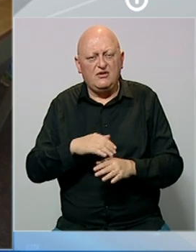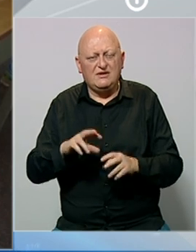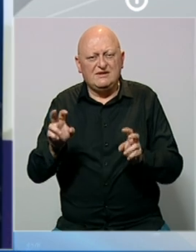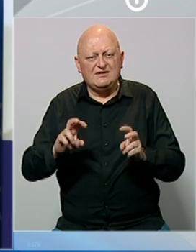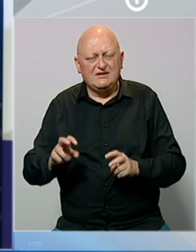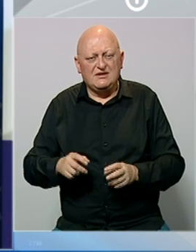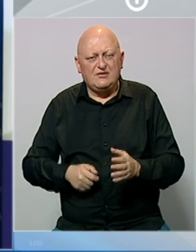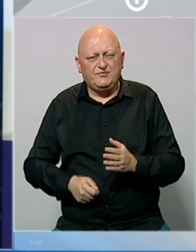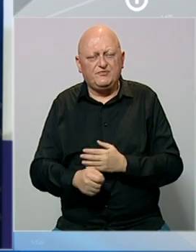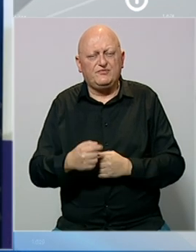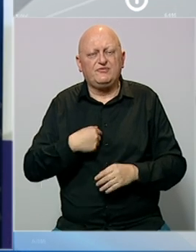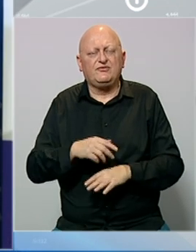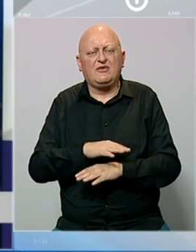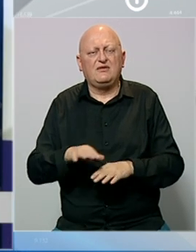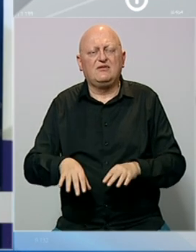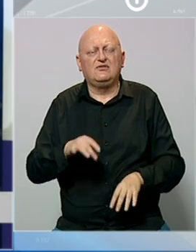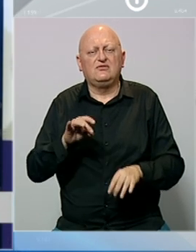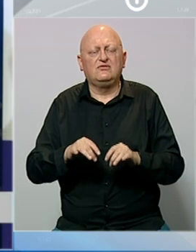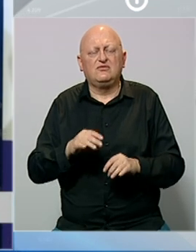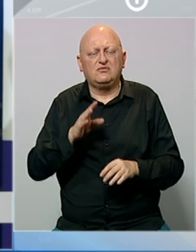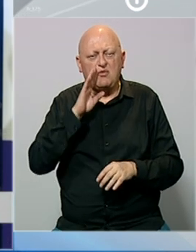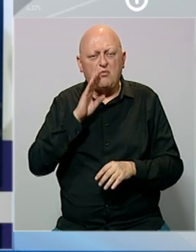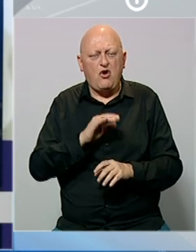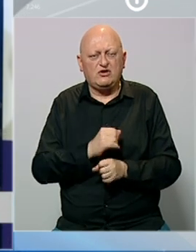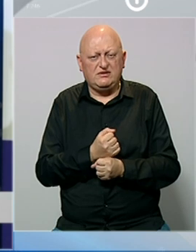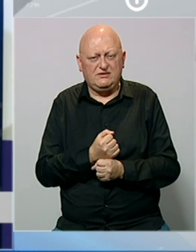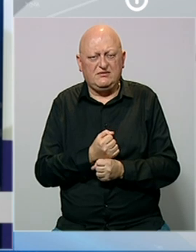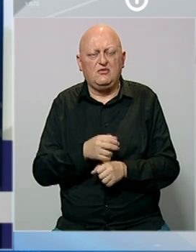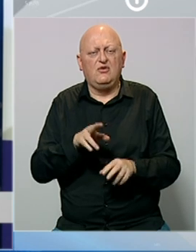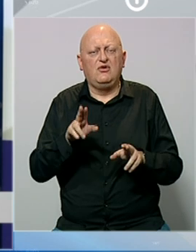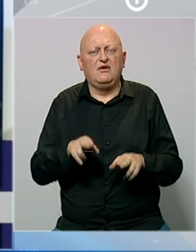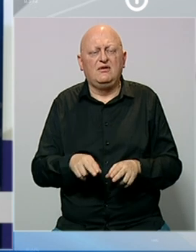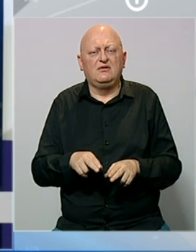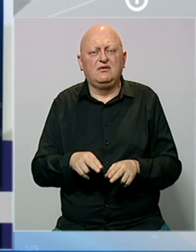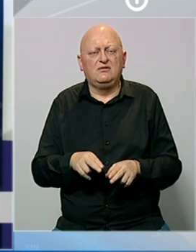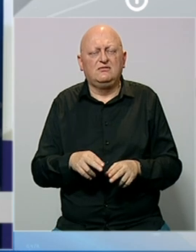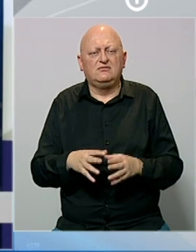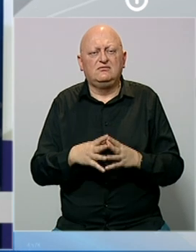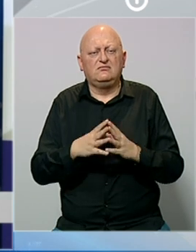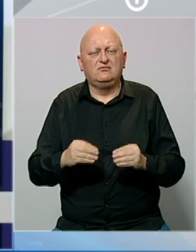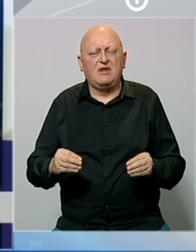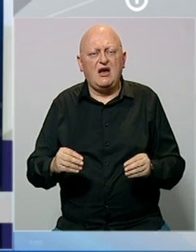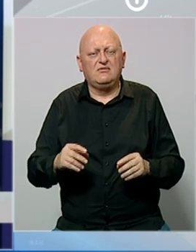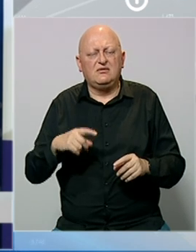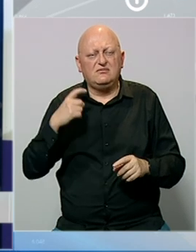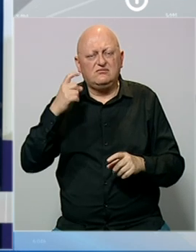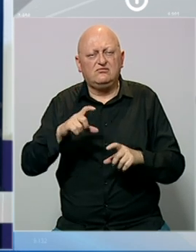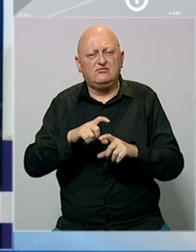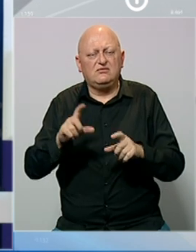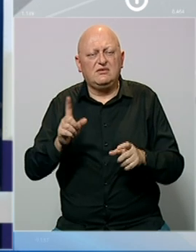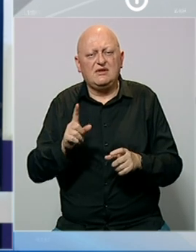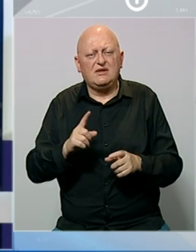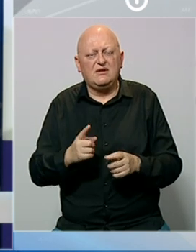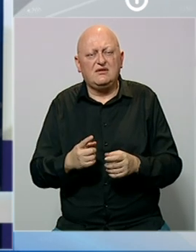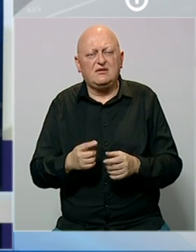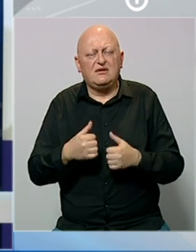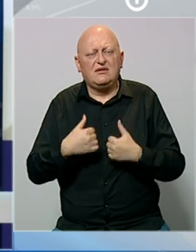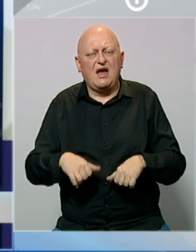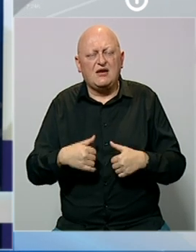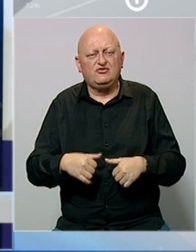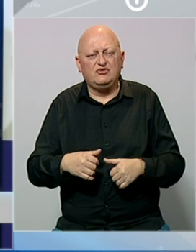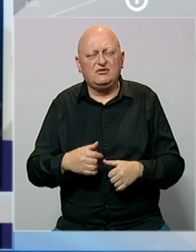korupcije. Mi na svakom izborima u Bosni i Hercegovini imamo fantomske političke subjekte koji se uopšte ne natakmiče